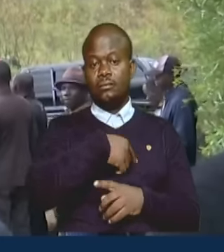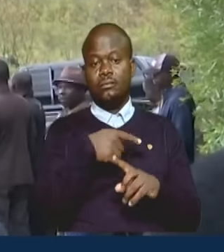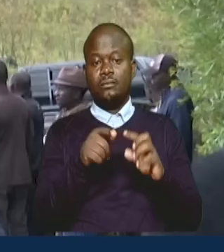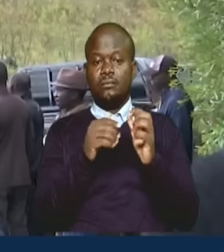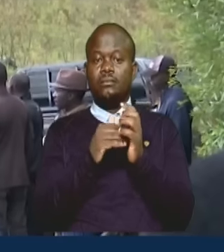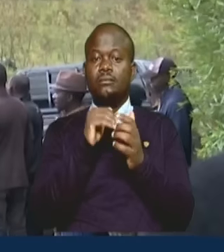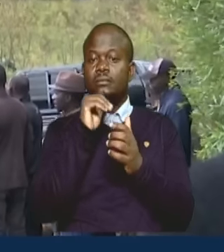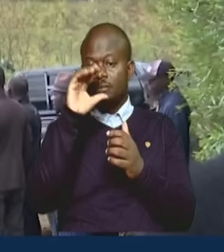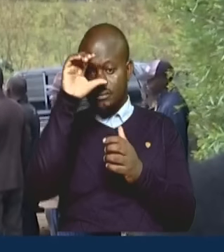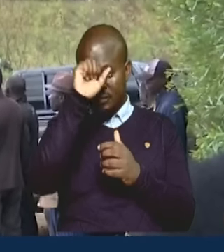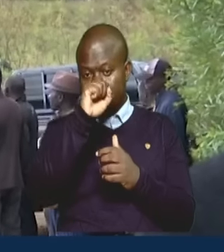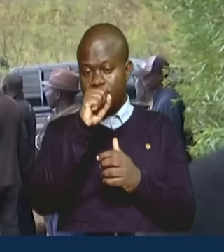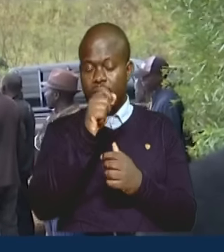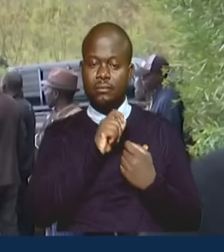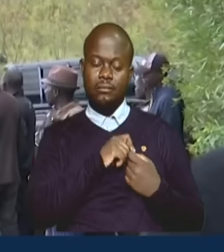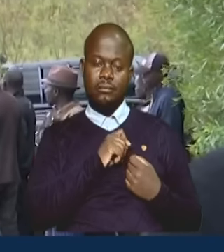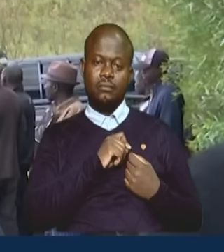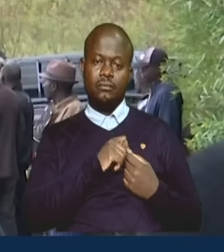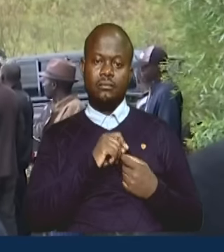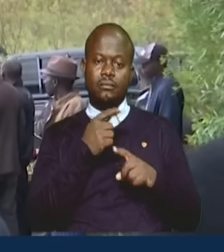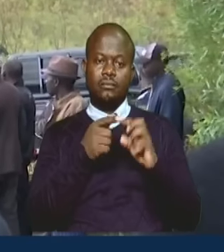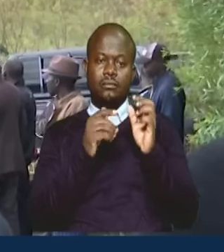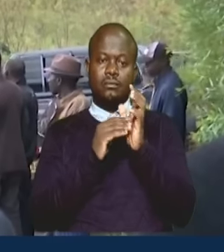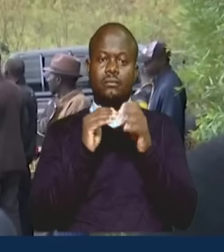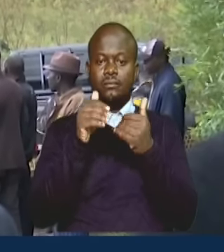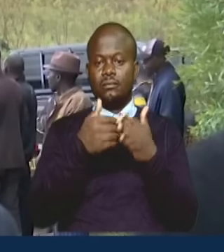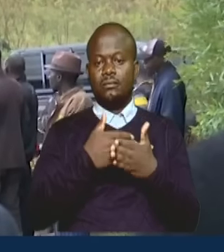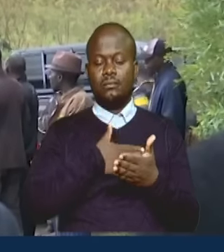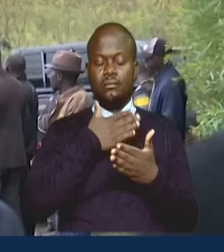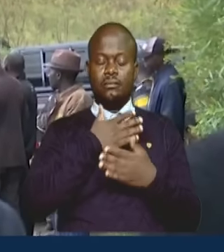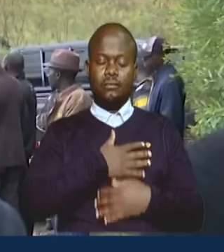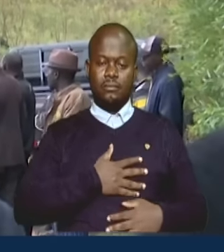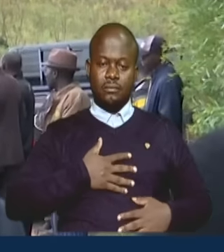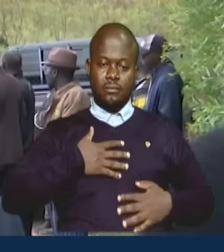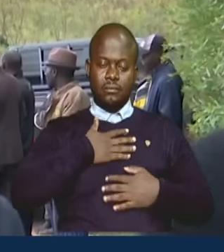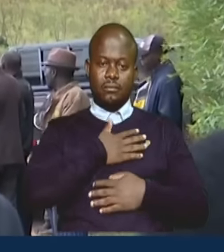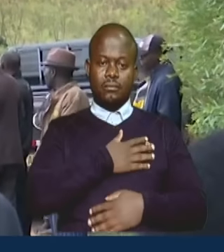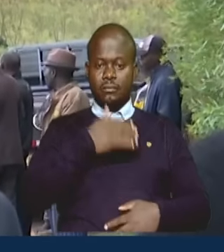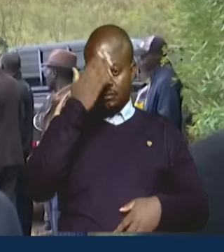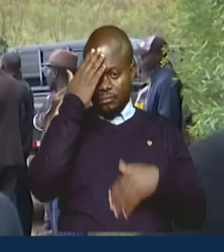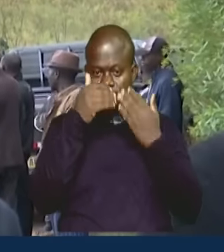ntabwo byabura kubabara, ariko no kunezerwa birimo, kubera ko